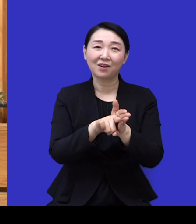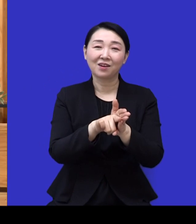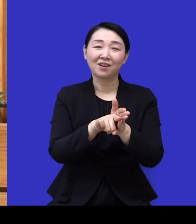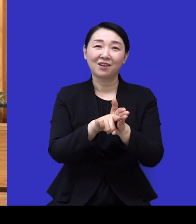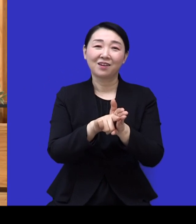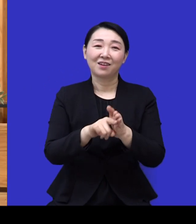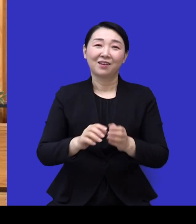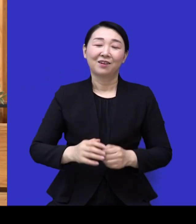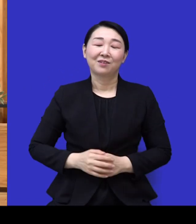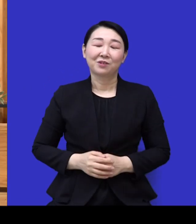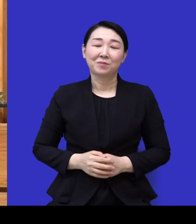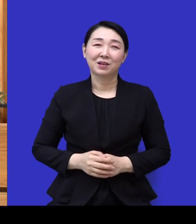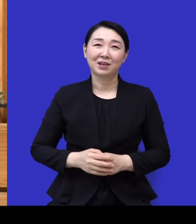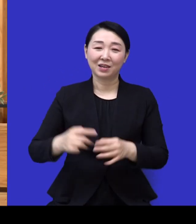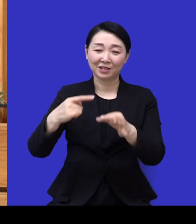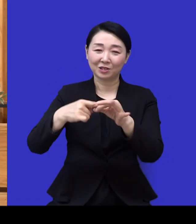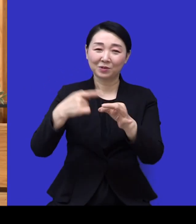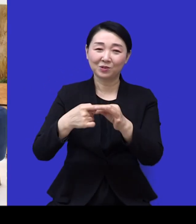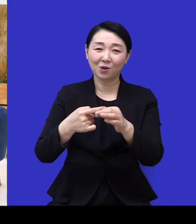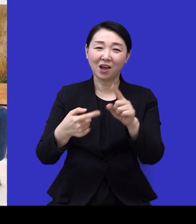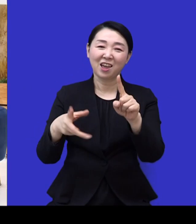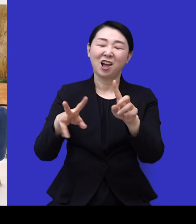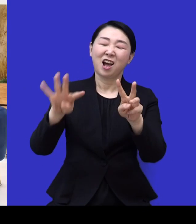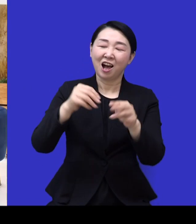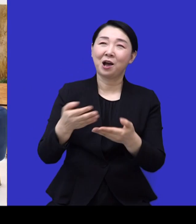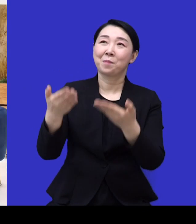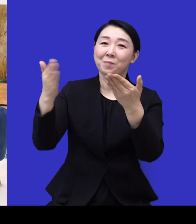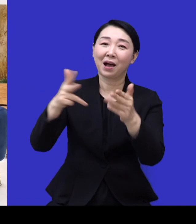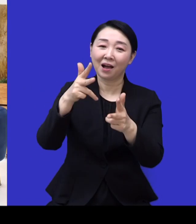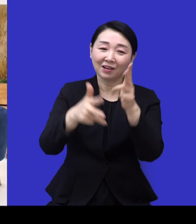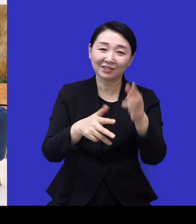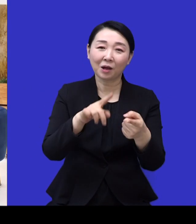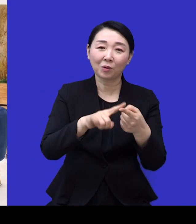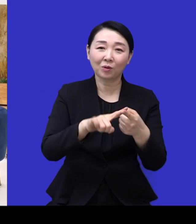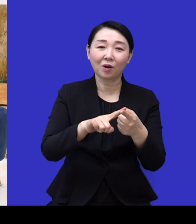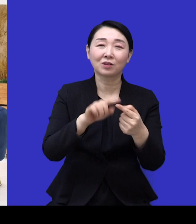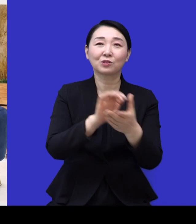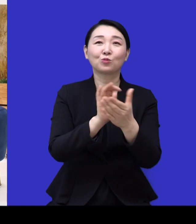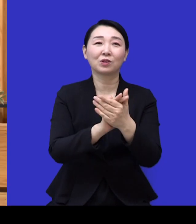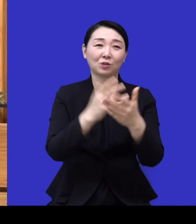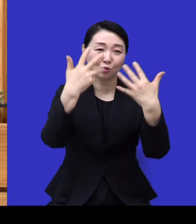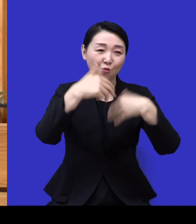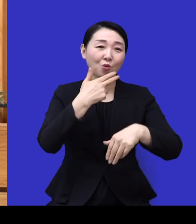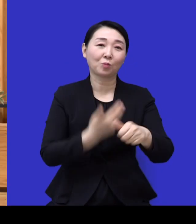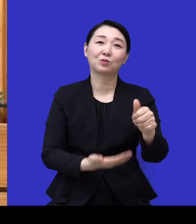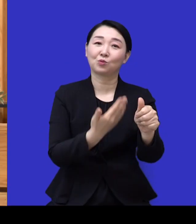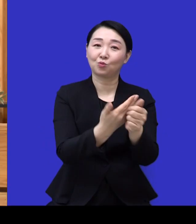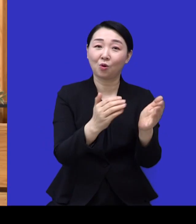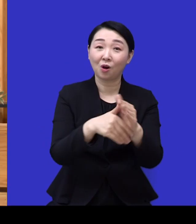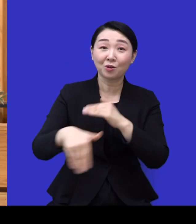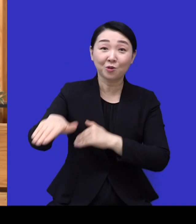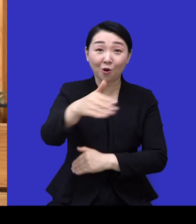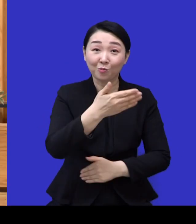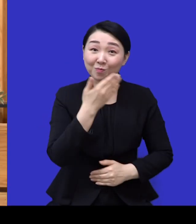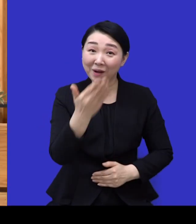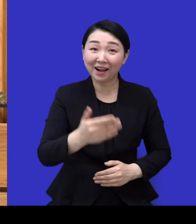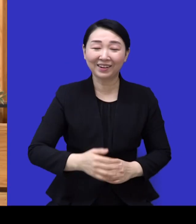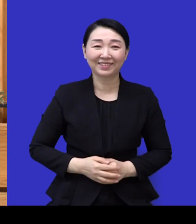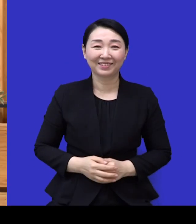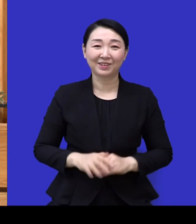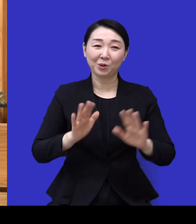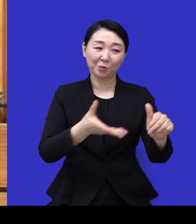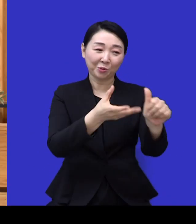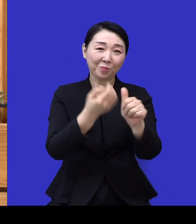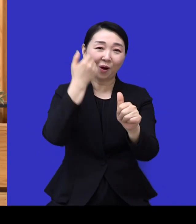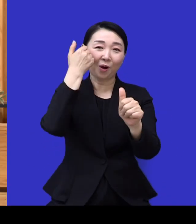나는 만큼의 12조를 올리던 사업체를 아무 조건 없이 친구에게 넘기는 일. 여러분은 가능하시겠습니까? 오늘 모실